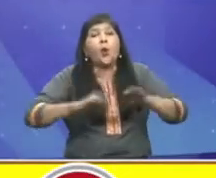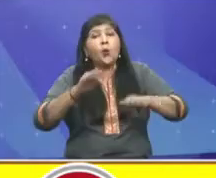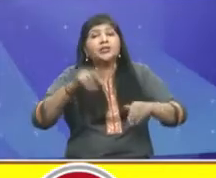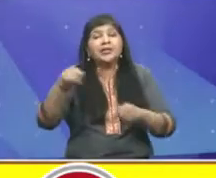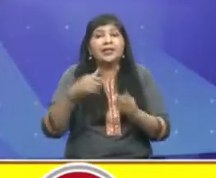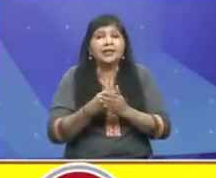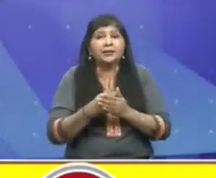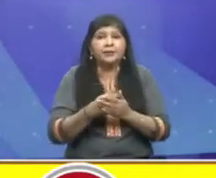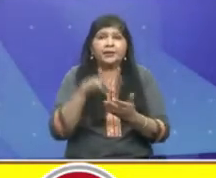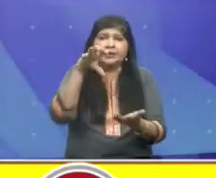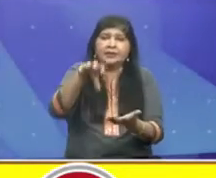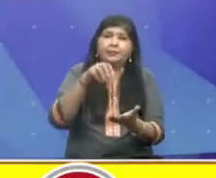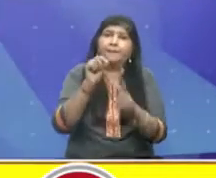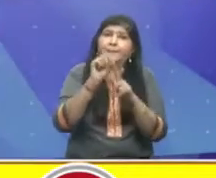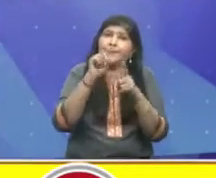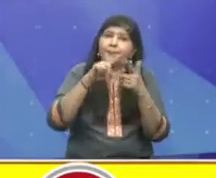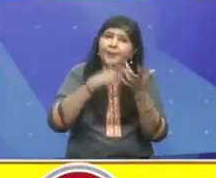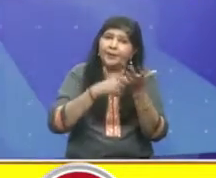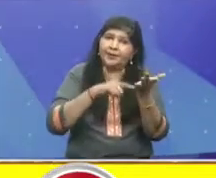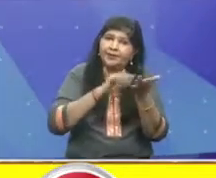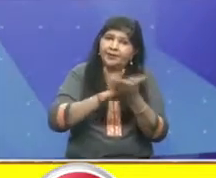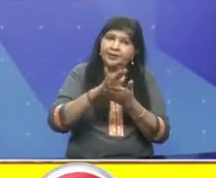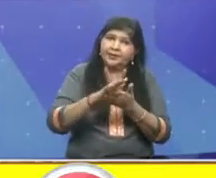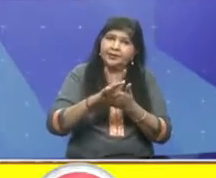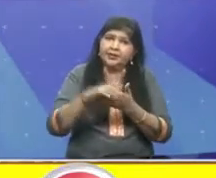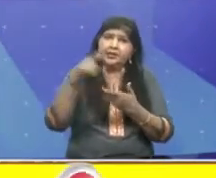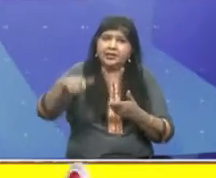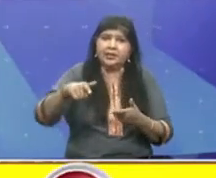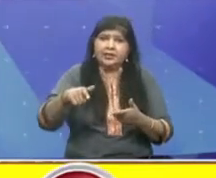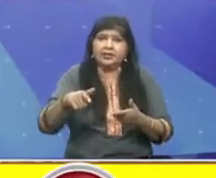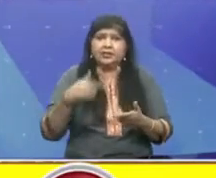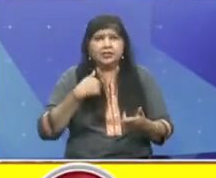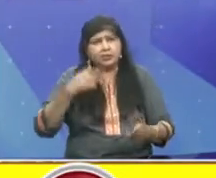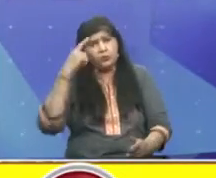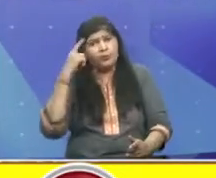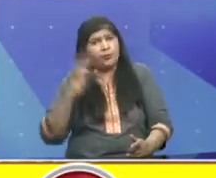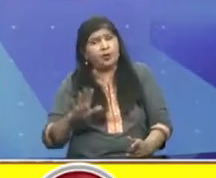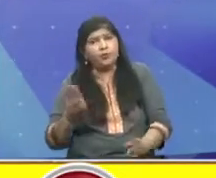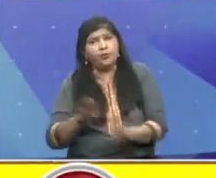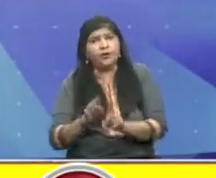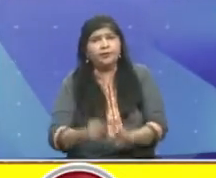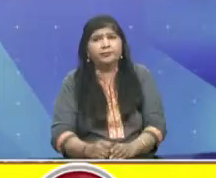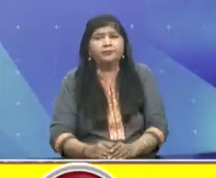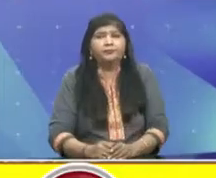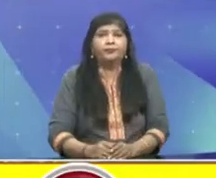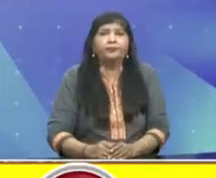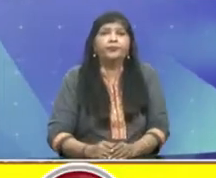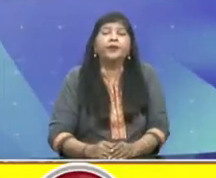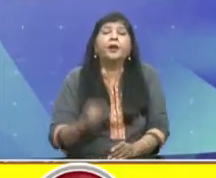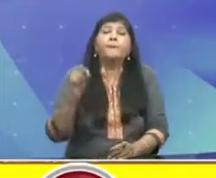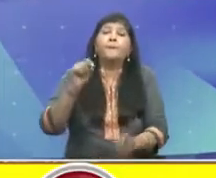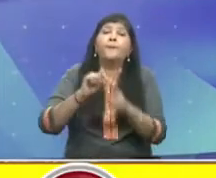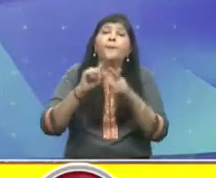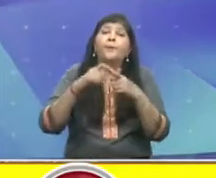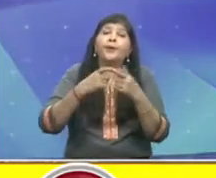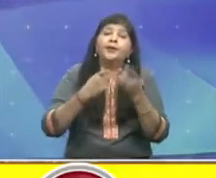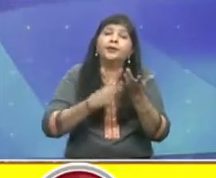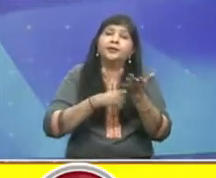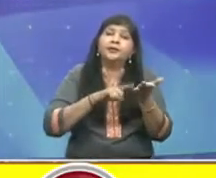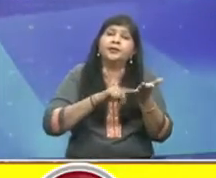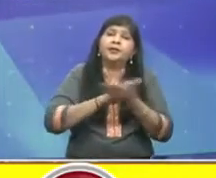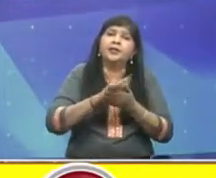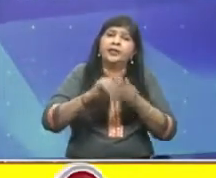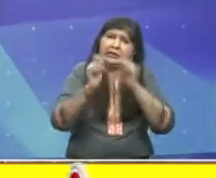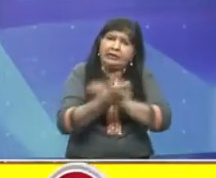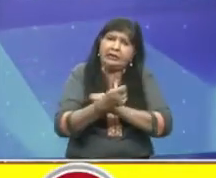शहर है पर्थ। क्रिकेट प्रेमी लोग इस जगह से भली भांति परिचित होंगे, क्योंकि पर्थ में अक्सर